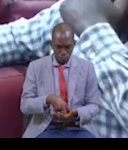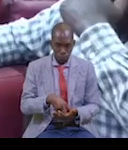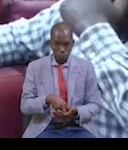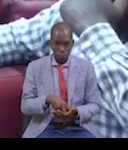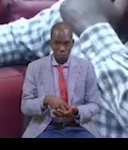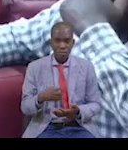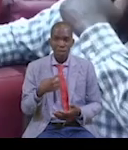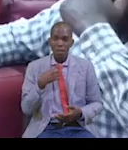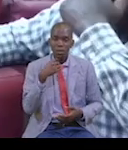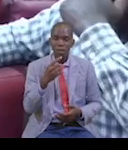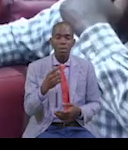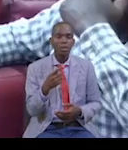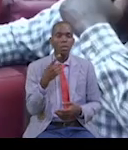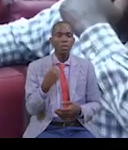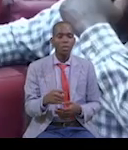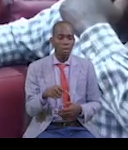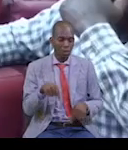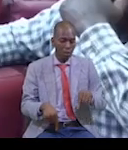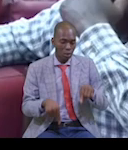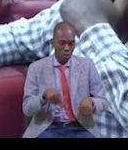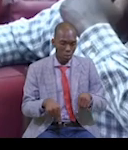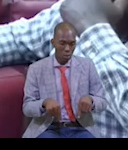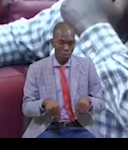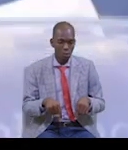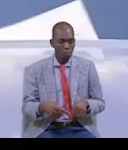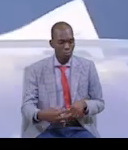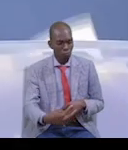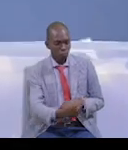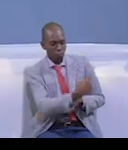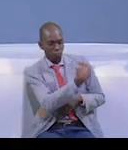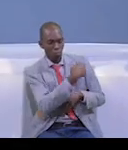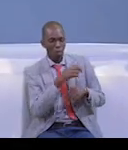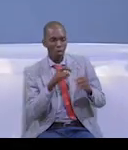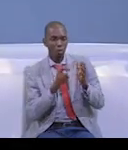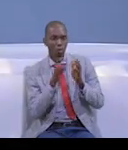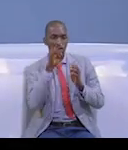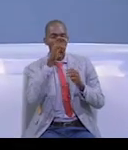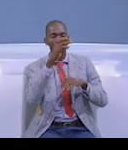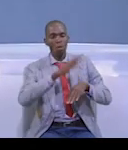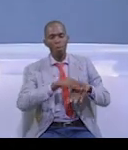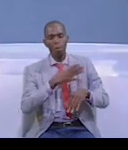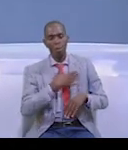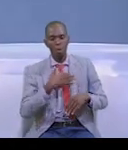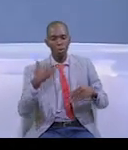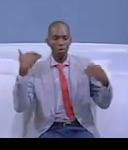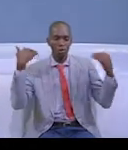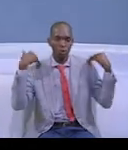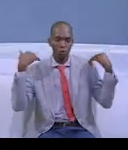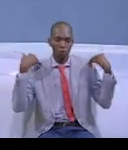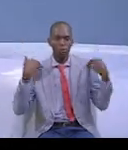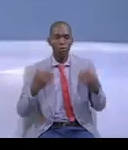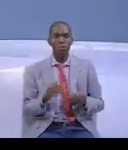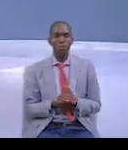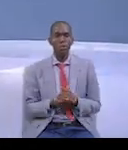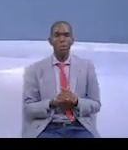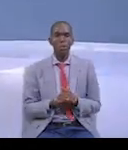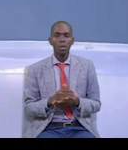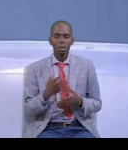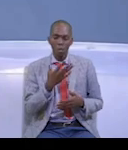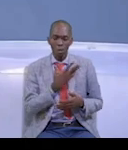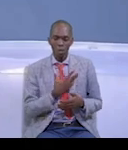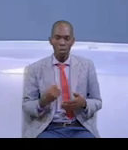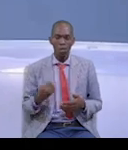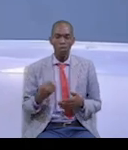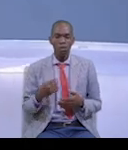blind lame man climb on my shoulder కాళ్ళు లేని కుంటివాణ్ణి భుజాల మీద ఎక్కించుకున్నాడు and so